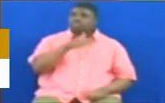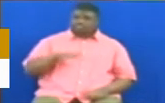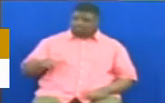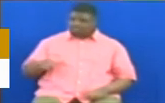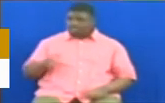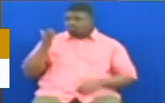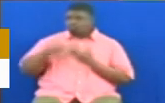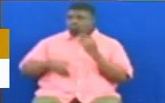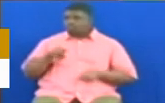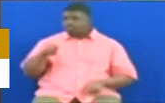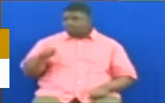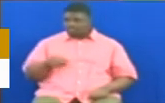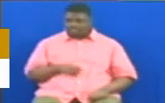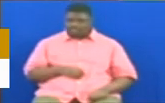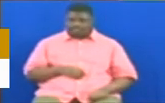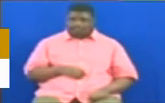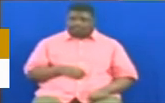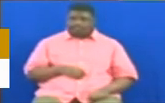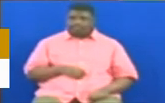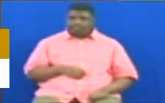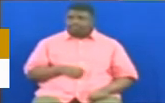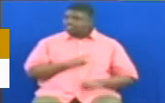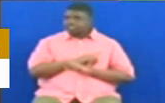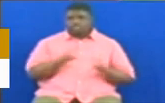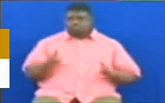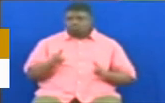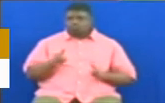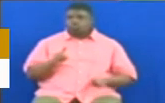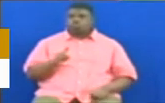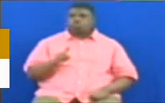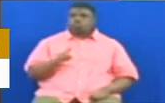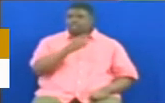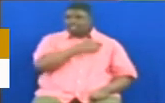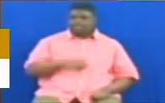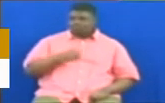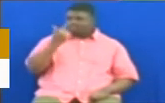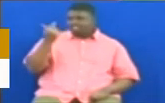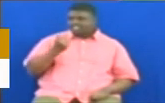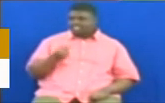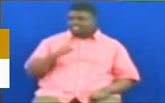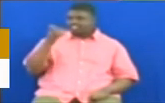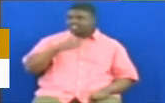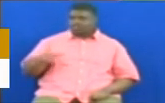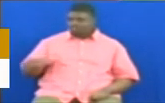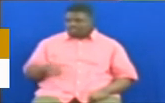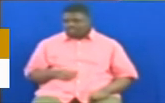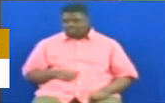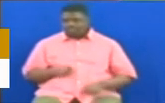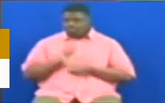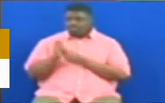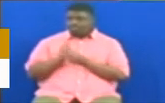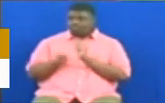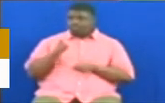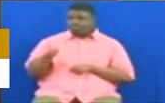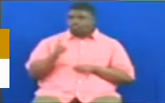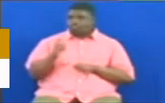naishia hapo. Sio president of Tanzania Zanzibar. Kwa marekebisho hayo, mheshimiwa mwenyekiti, tutakuwa tuko